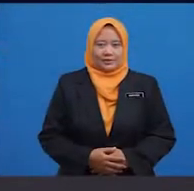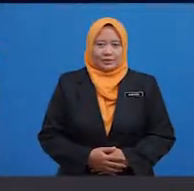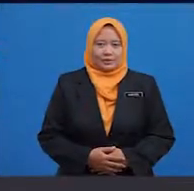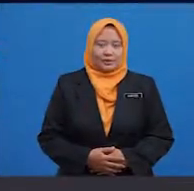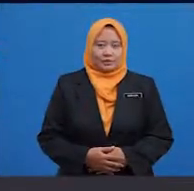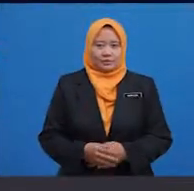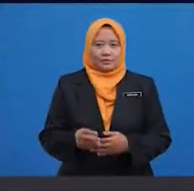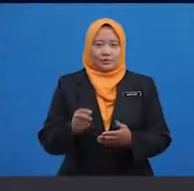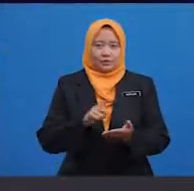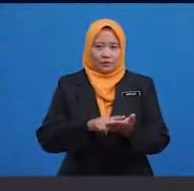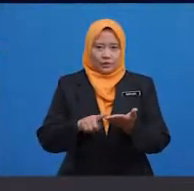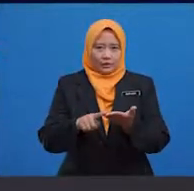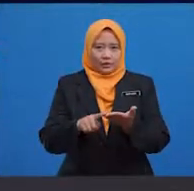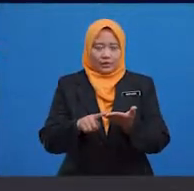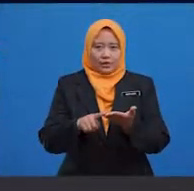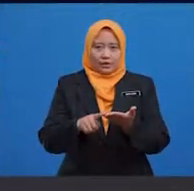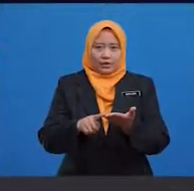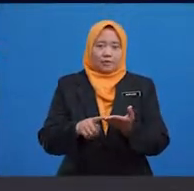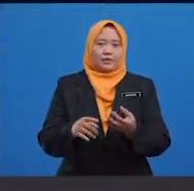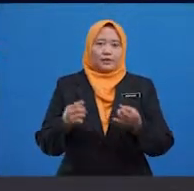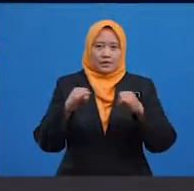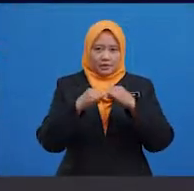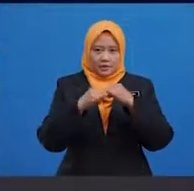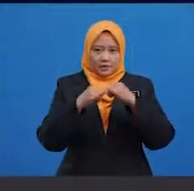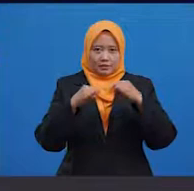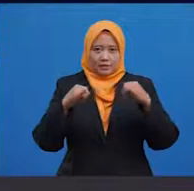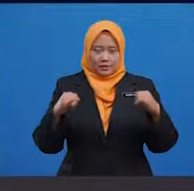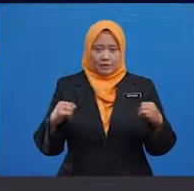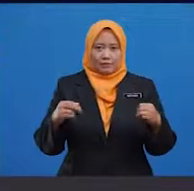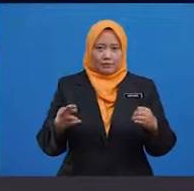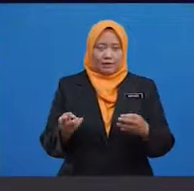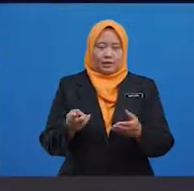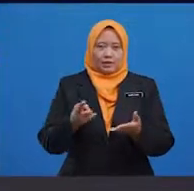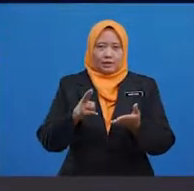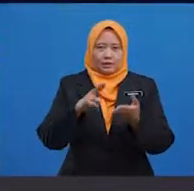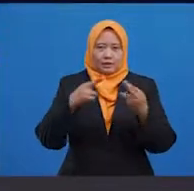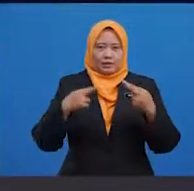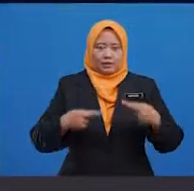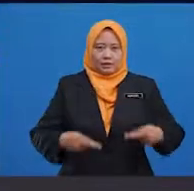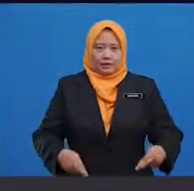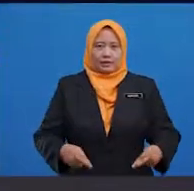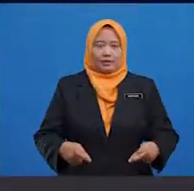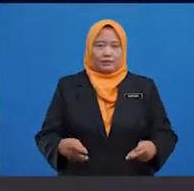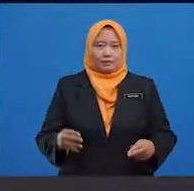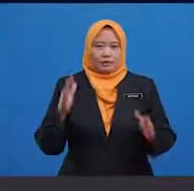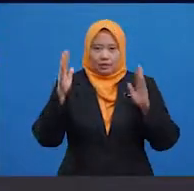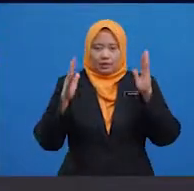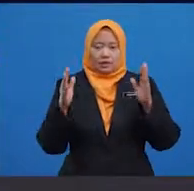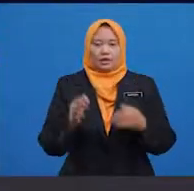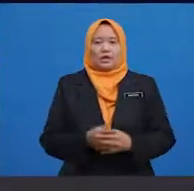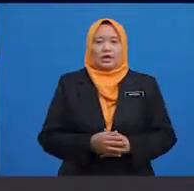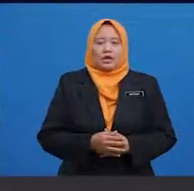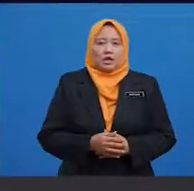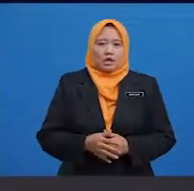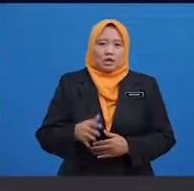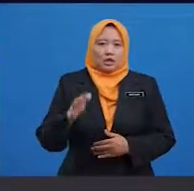Menurut perangkaan dari Jabatan Perangkaan Malaysia bagi tahun 2019 mendapati 5 penyumbang